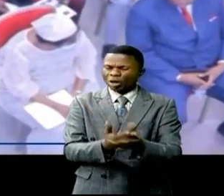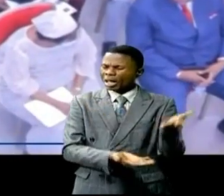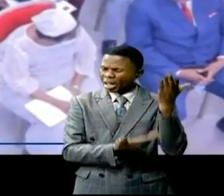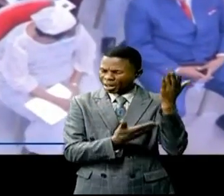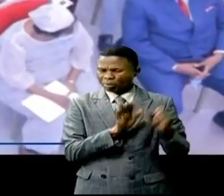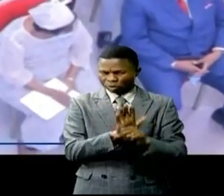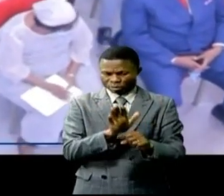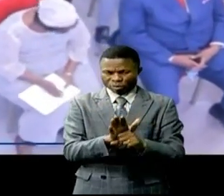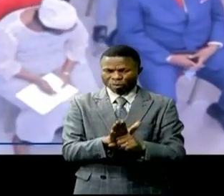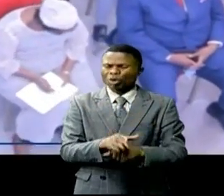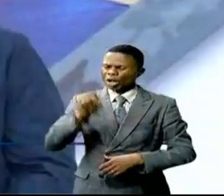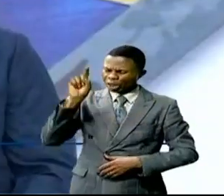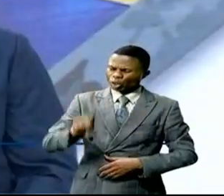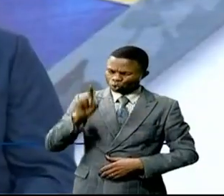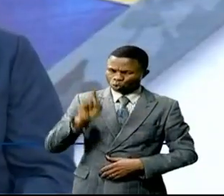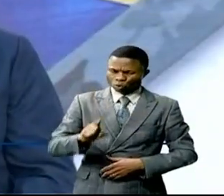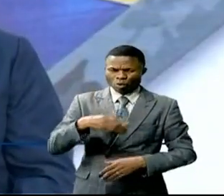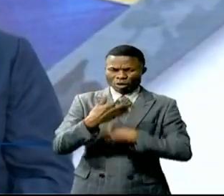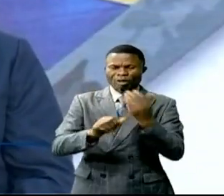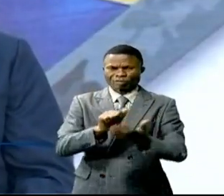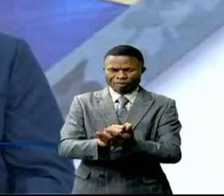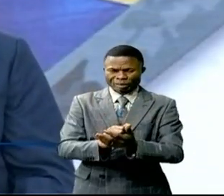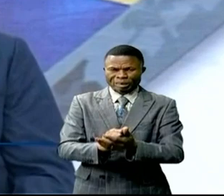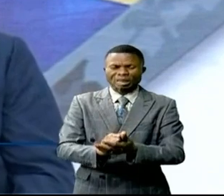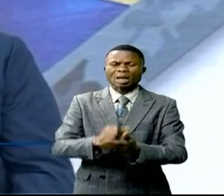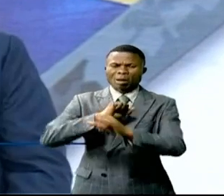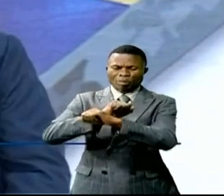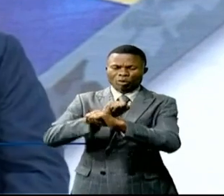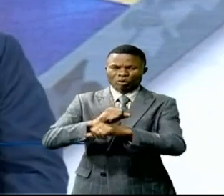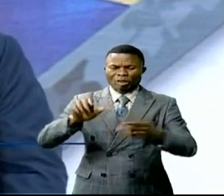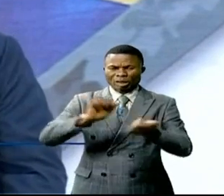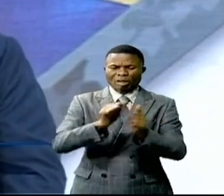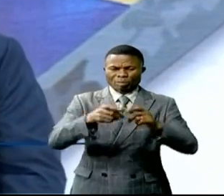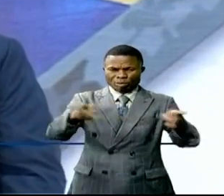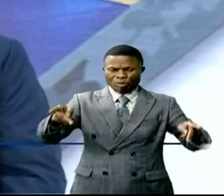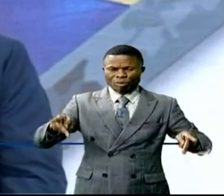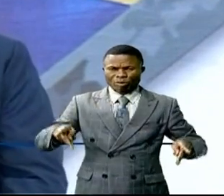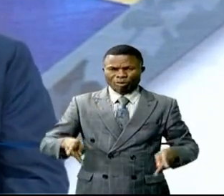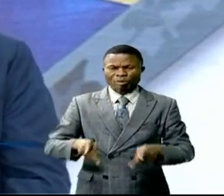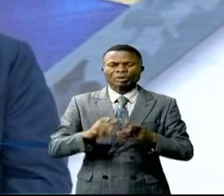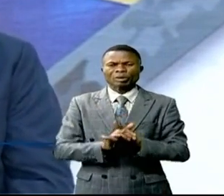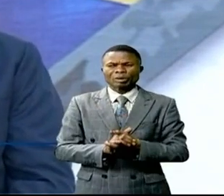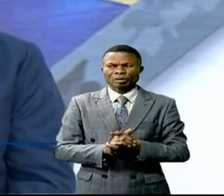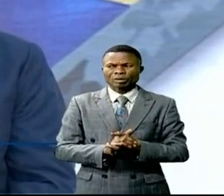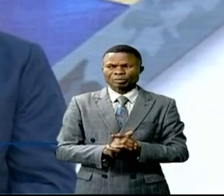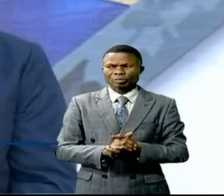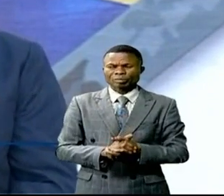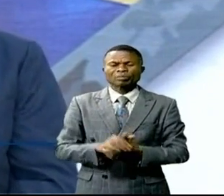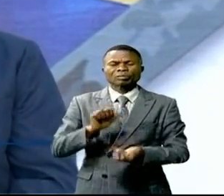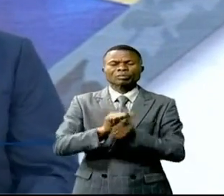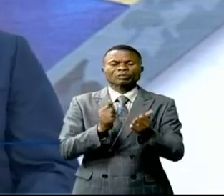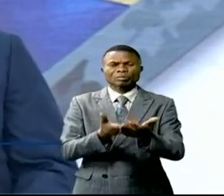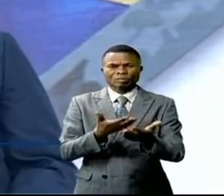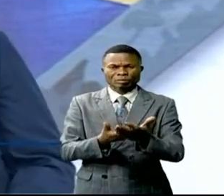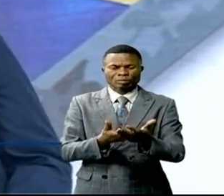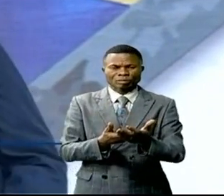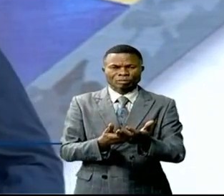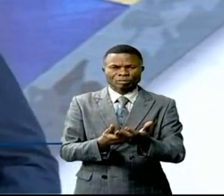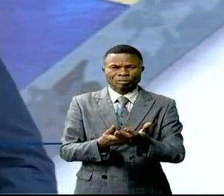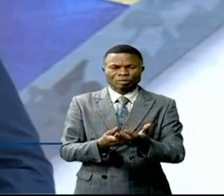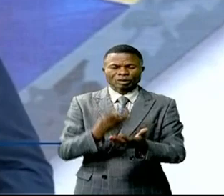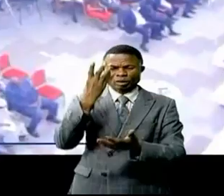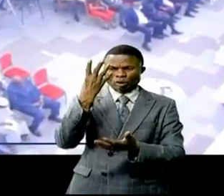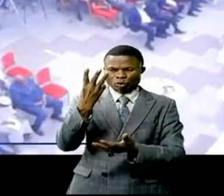et impératif dans la gestion foncière moderne. Cette opération d'envergure se déclinera sur les trois